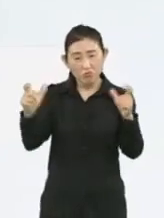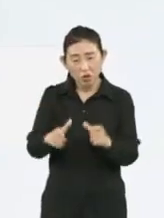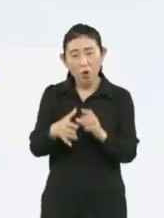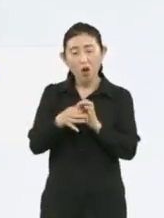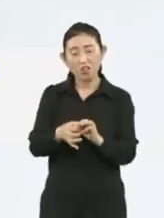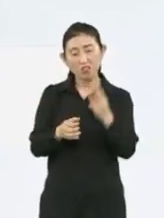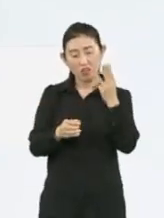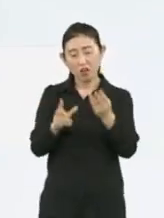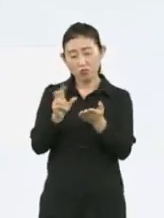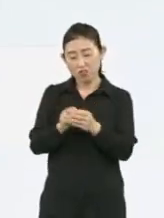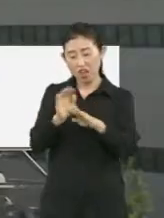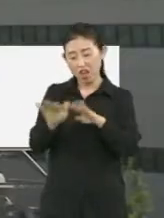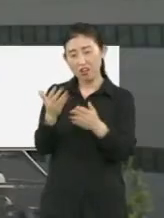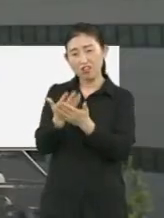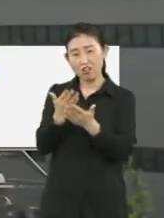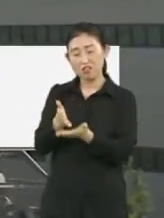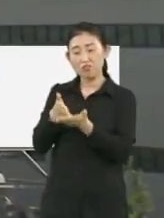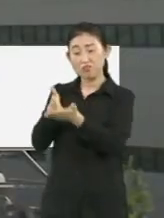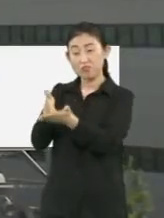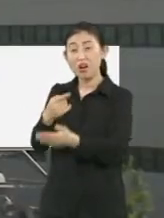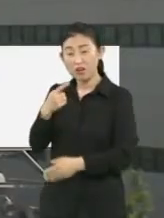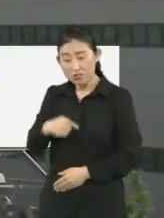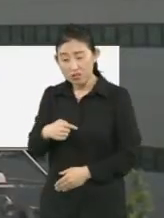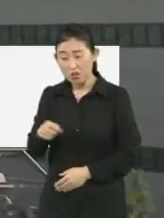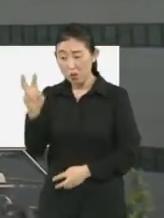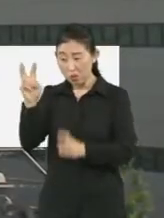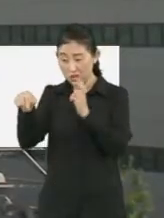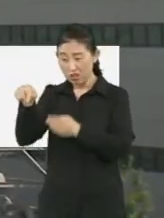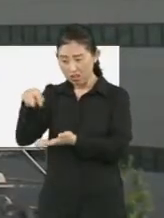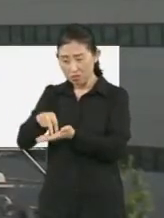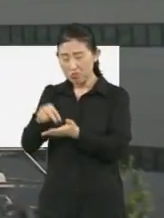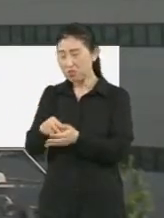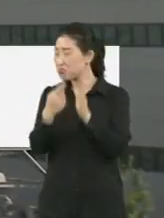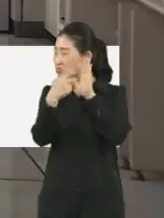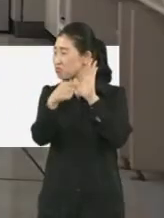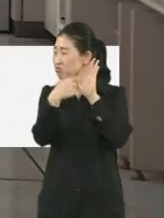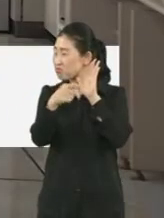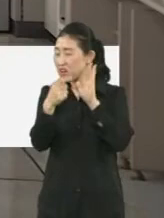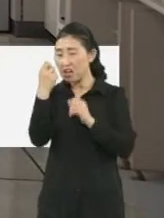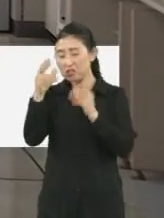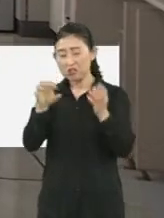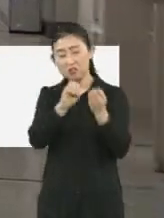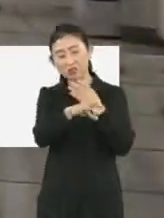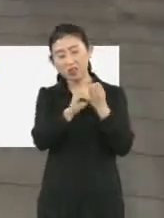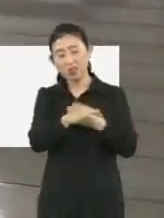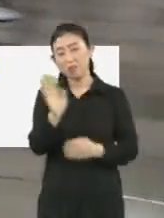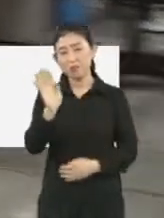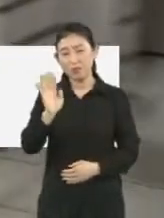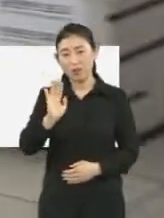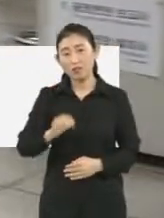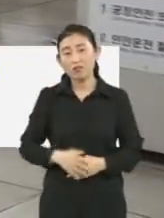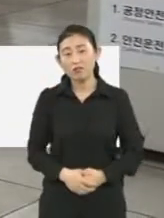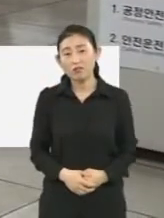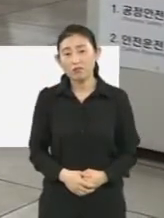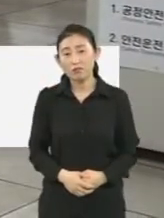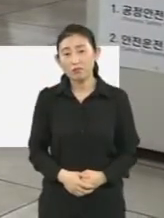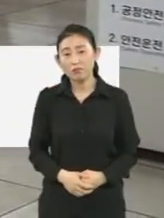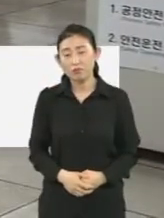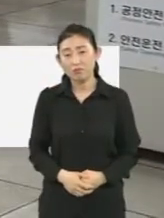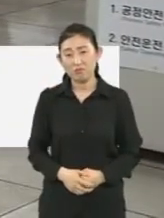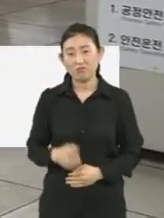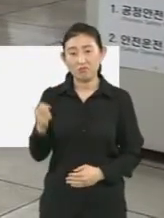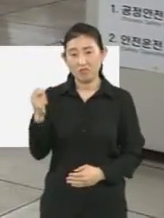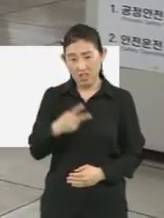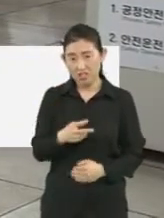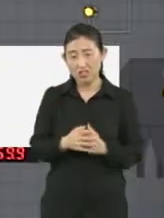등 3대 선결 조건을 해결하라고 촉구했는데도 열병합발전 측이 한 달이 넘도록 반응이 없다고